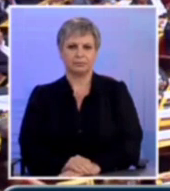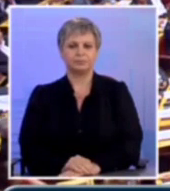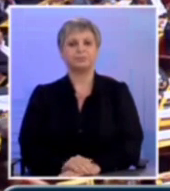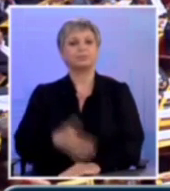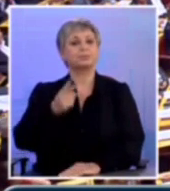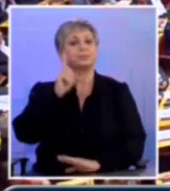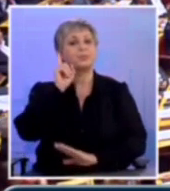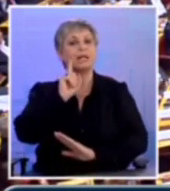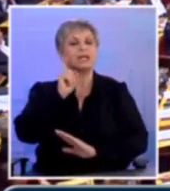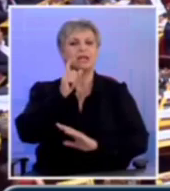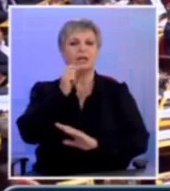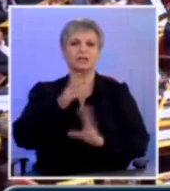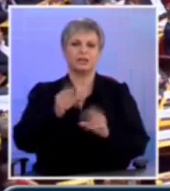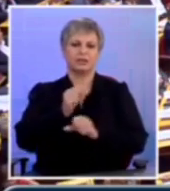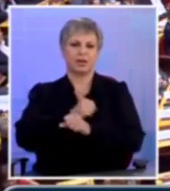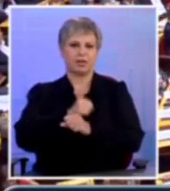Κυρίες και κύριοι συνάδελφοι,